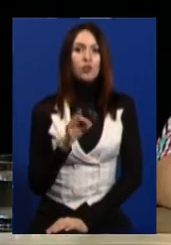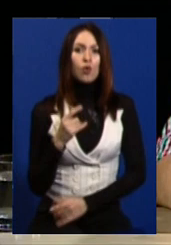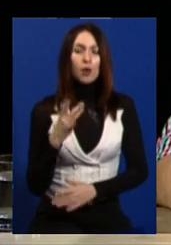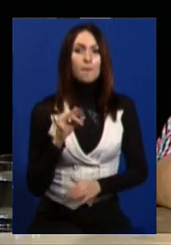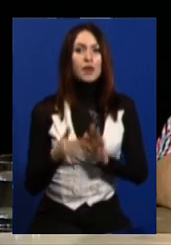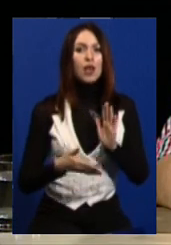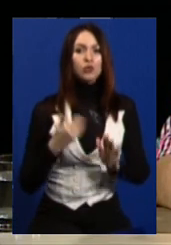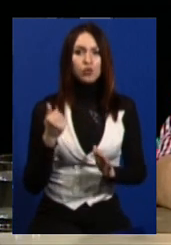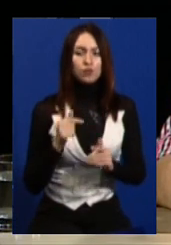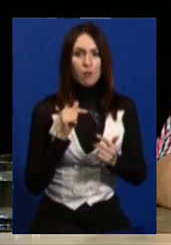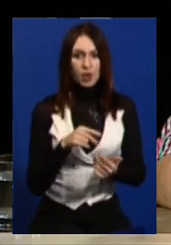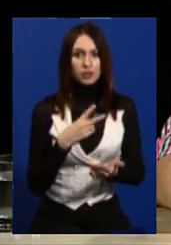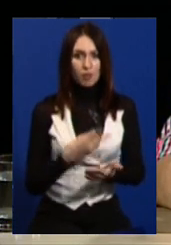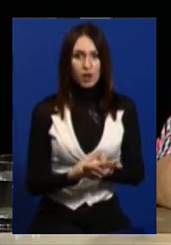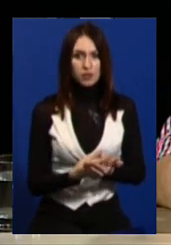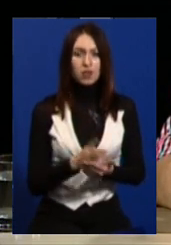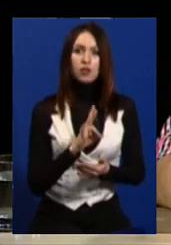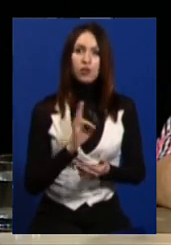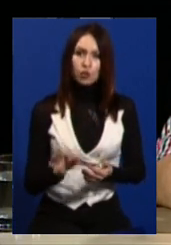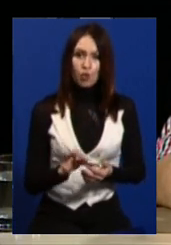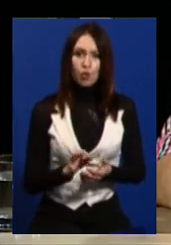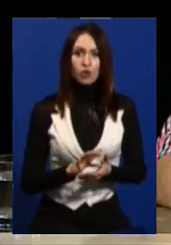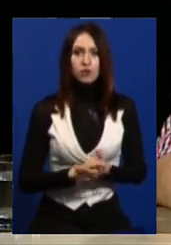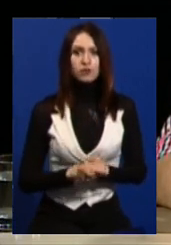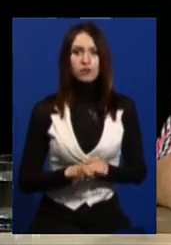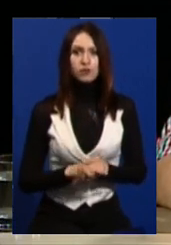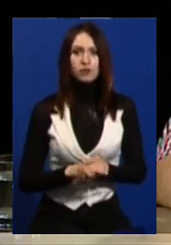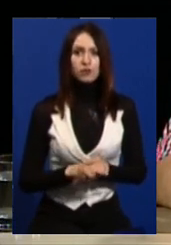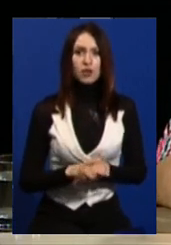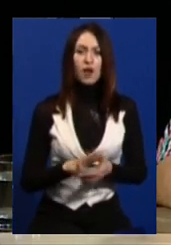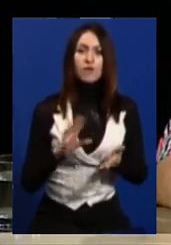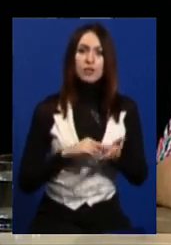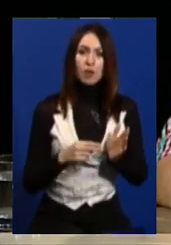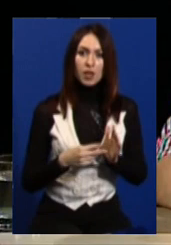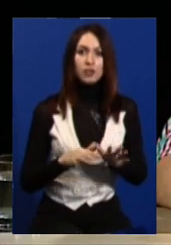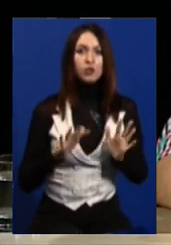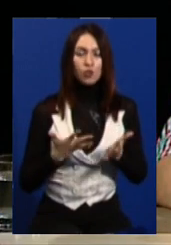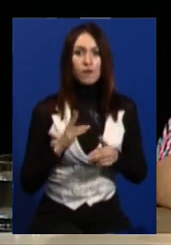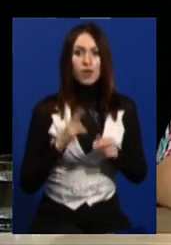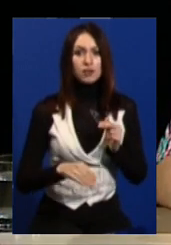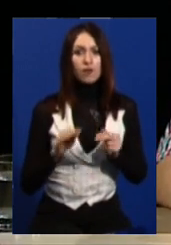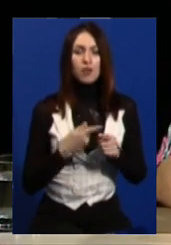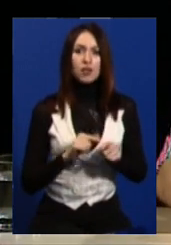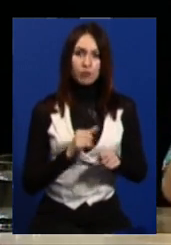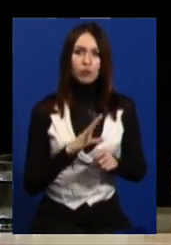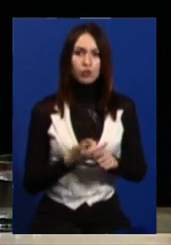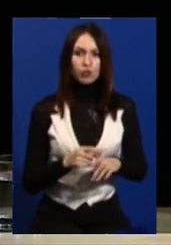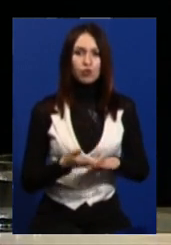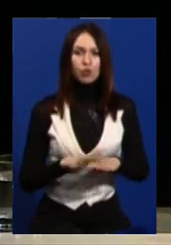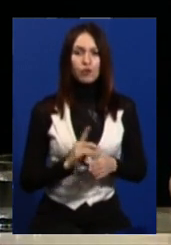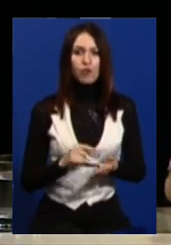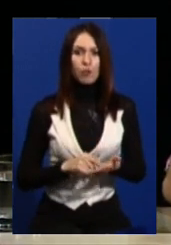отсутствии противопоказаний. Но в запланированной ситуации в конце февраля это может быть достаточно сложным